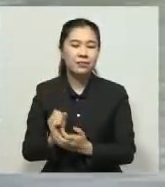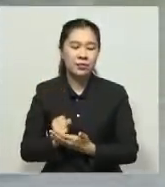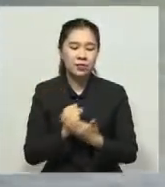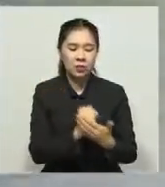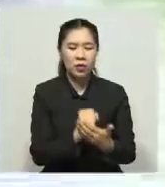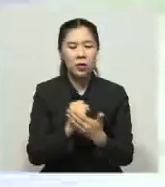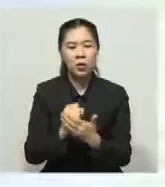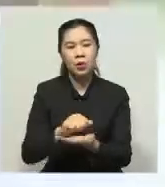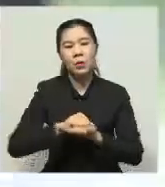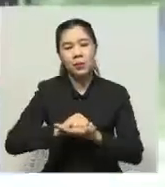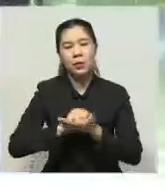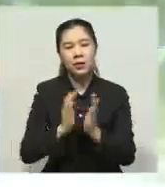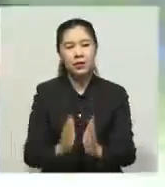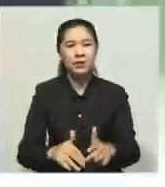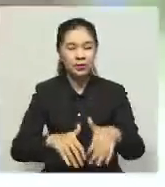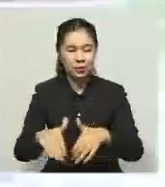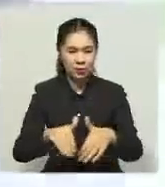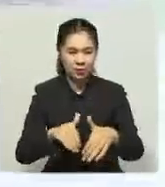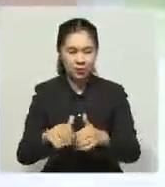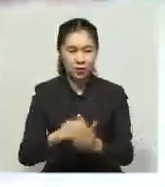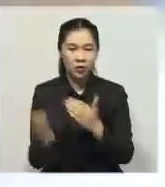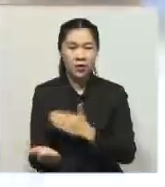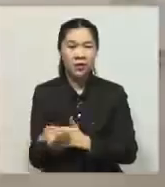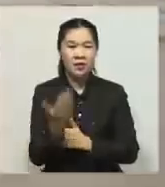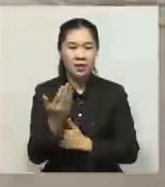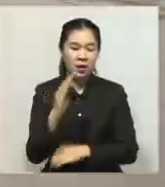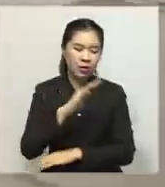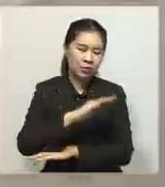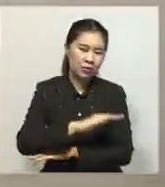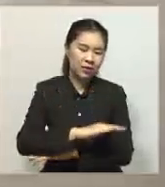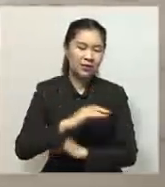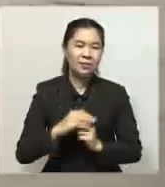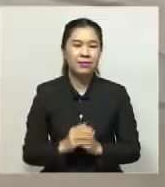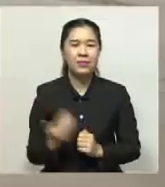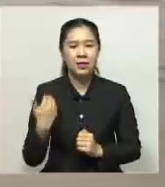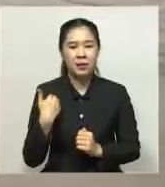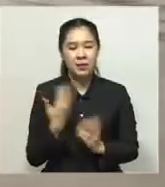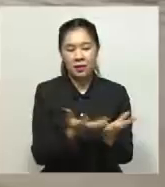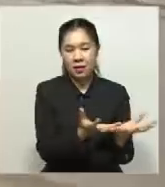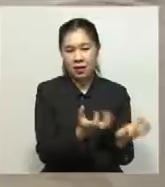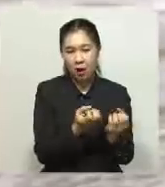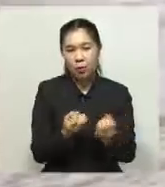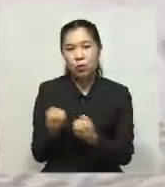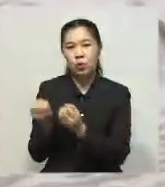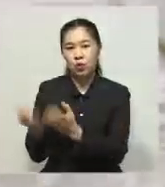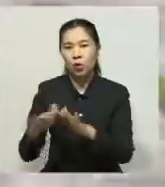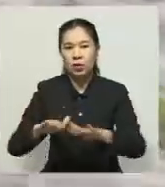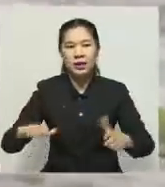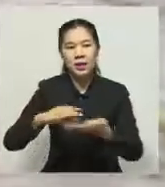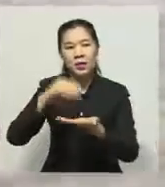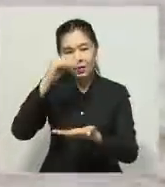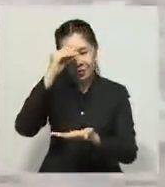ำนวยความสะดวกให้กับประชาชนค่ะโดยเฉพาะช่วงเช้าแล้วก็ช่วงเย็นค่ะก็จะมีการรับส่งนักเรียนไปโรงเรียน